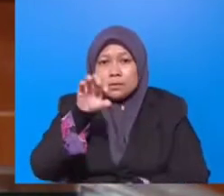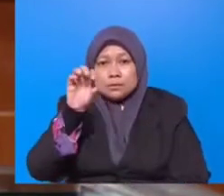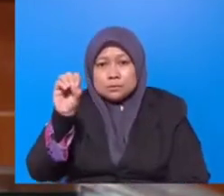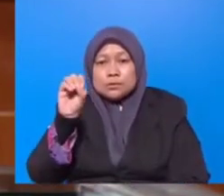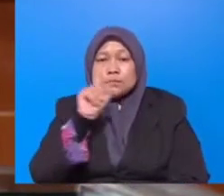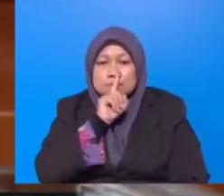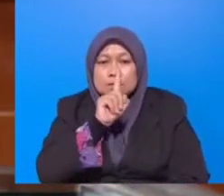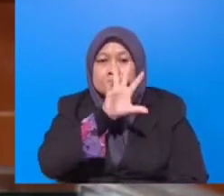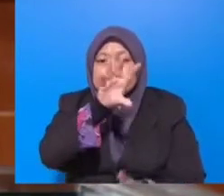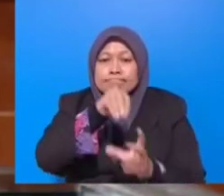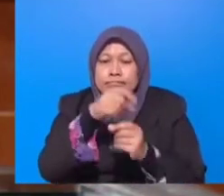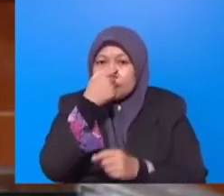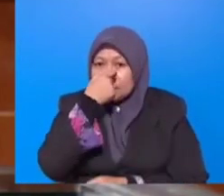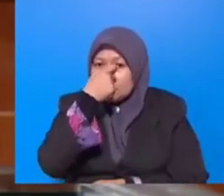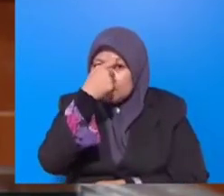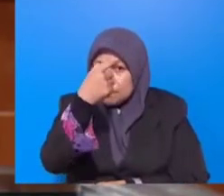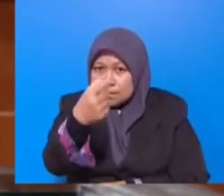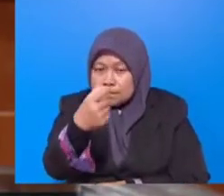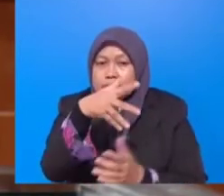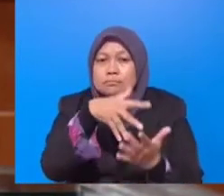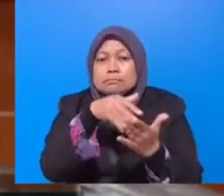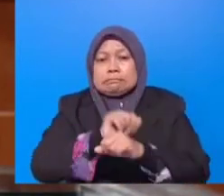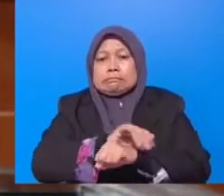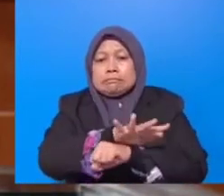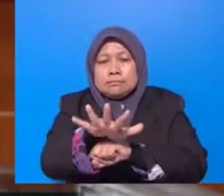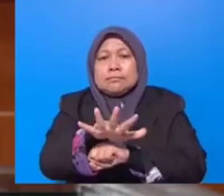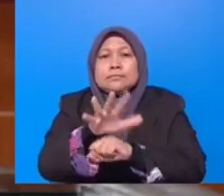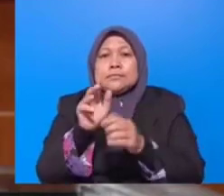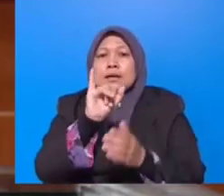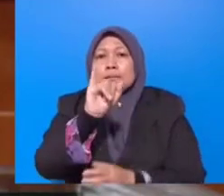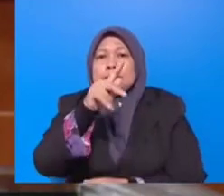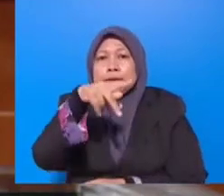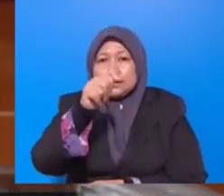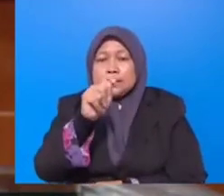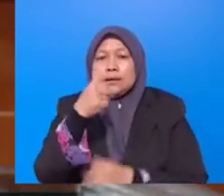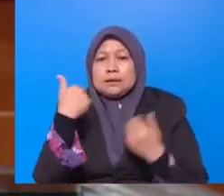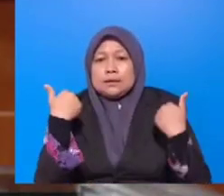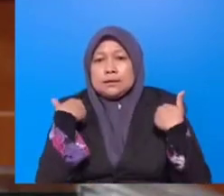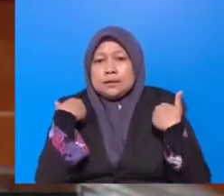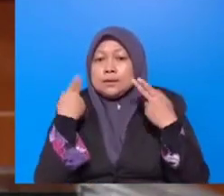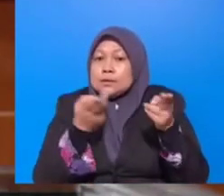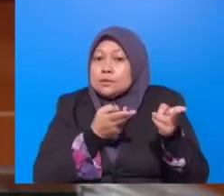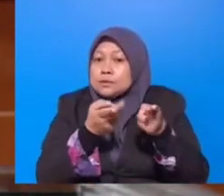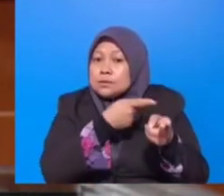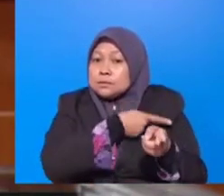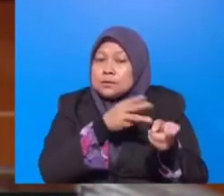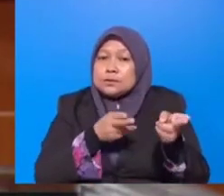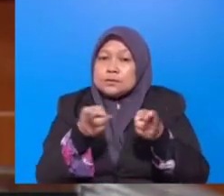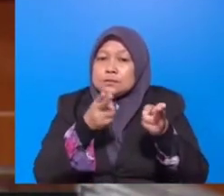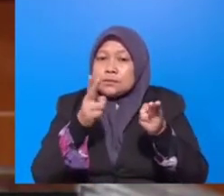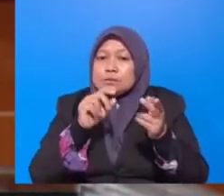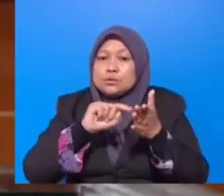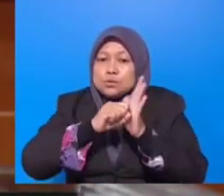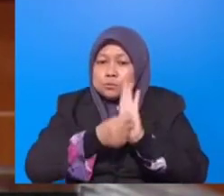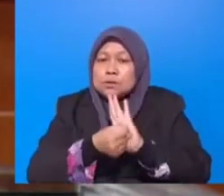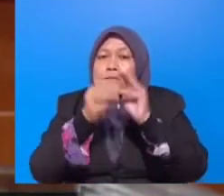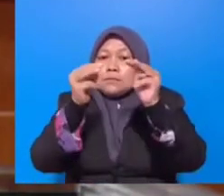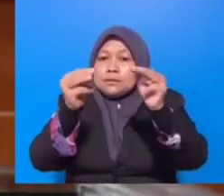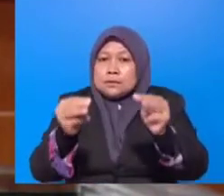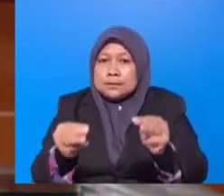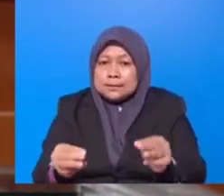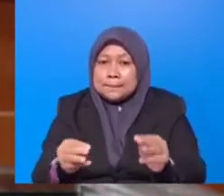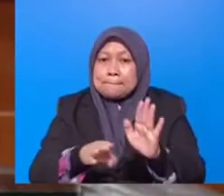yang turut mempengaruhi sektor Tengah yang tinggi Kementerian Dalam menumpukan kepada usaha untuk menyediakan sumber manusia